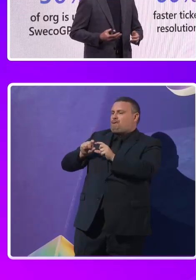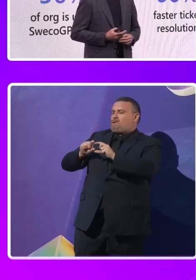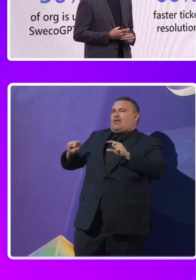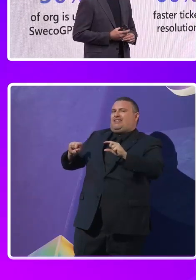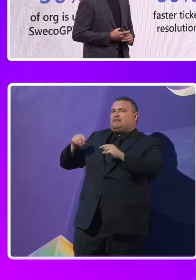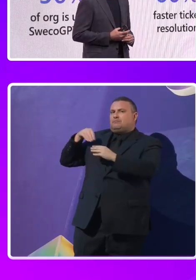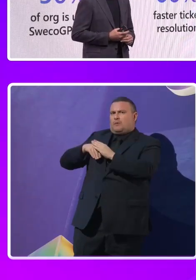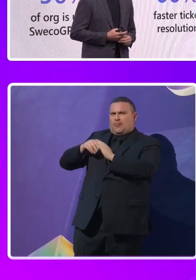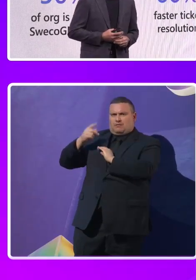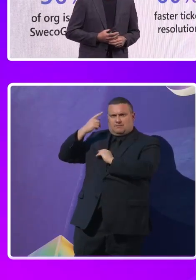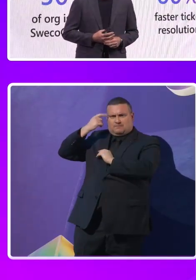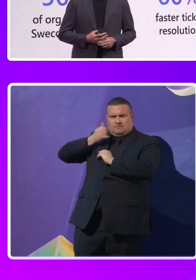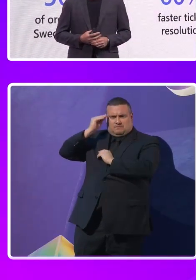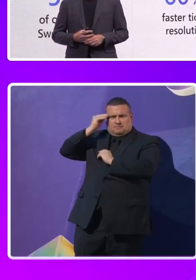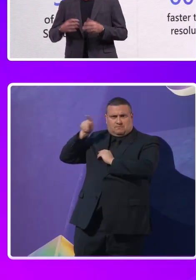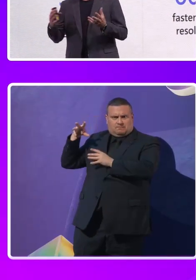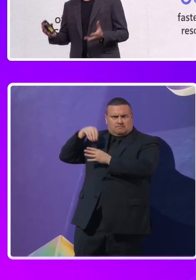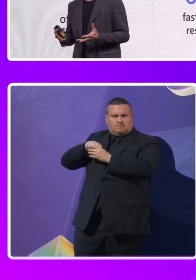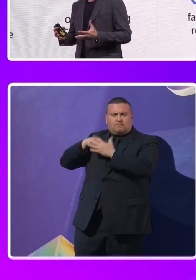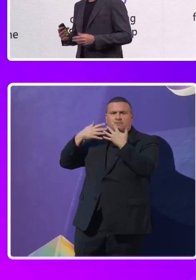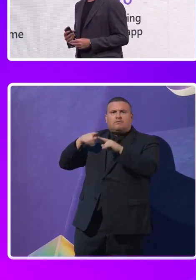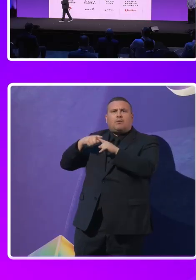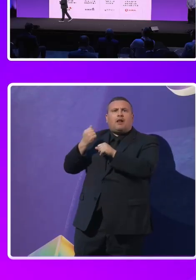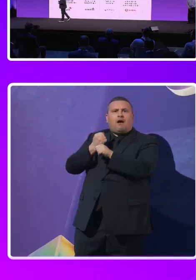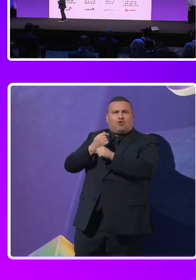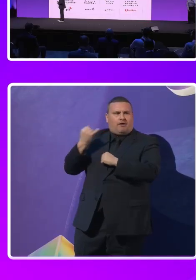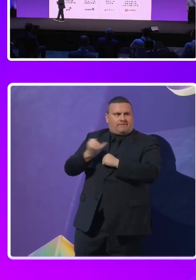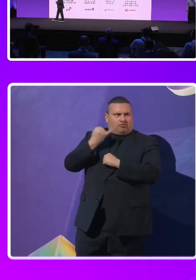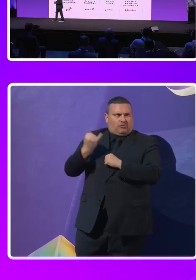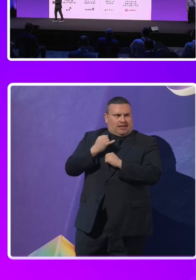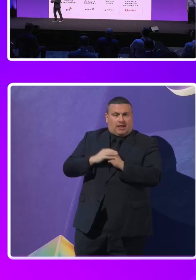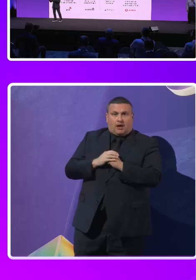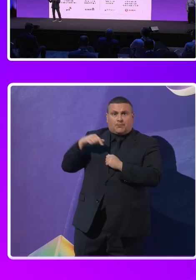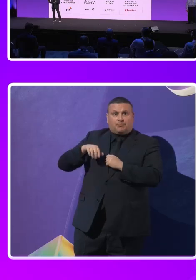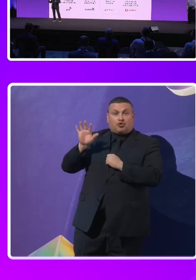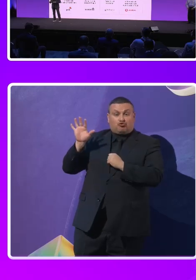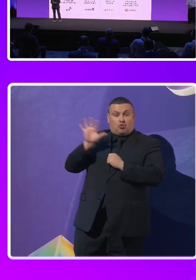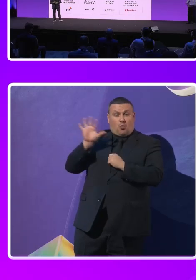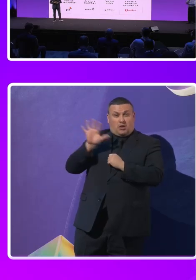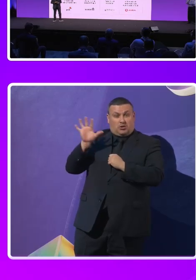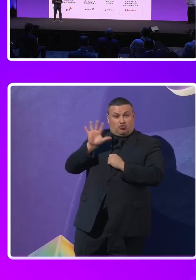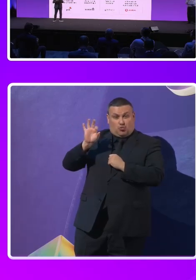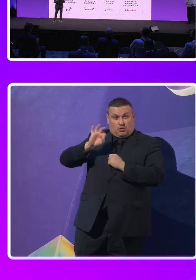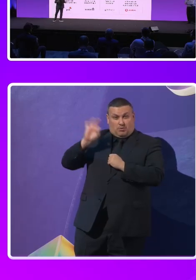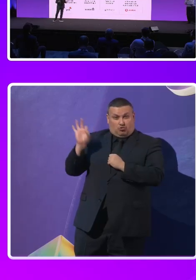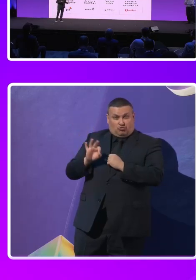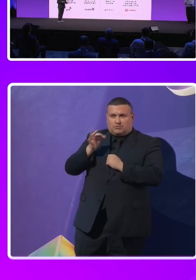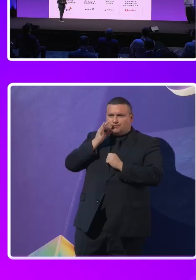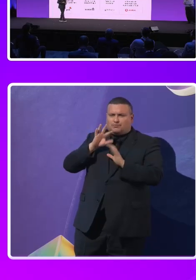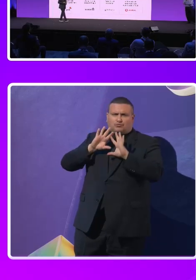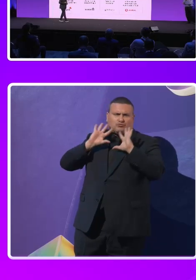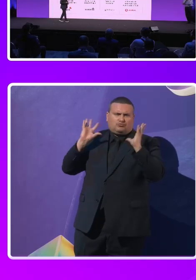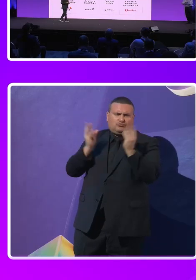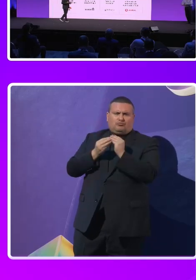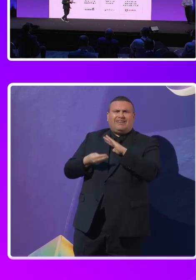semplificare il loro lavoro e il 50% adesso della totale popolazione dipendenti